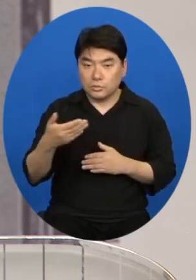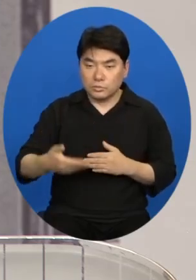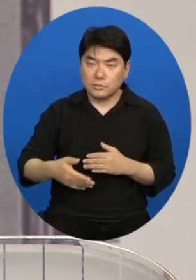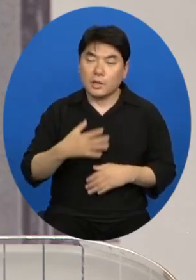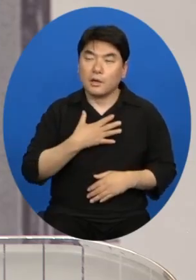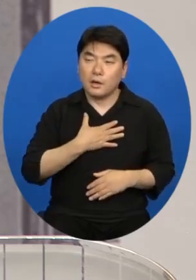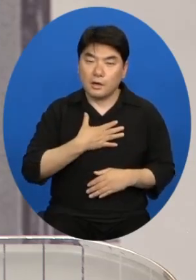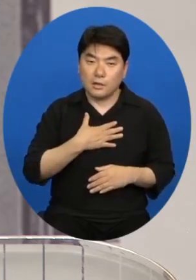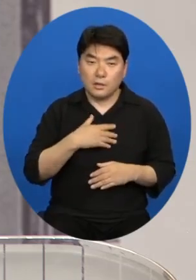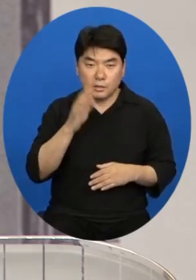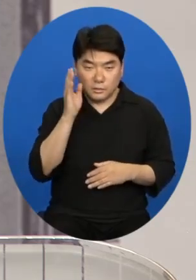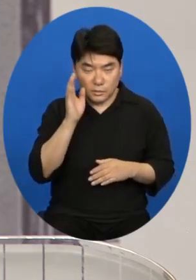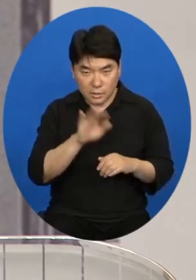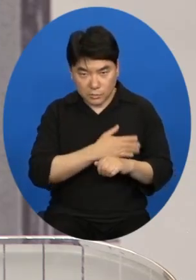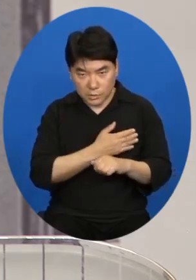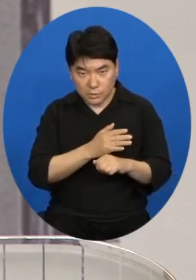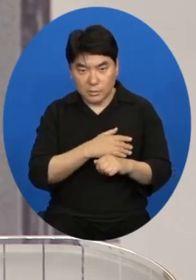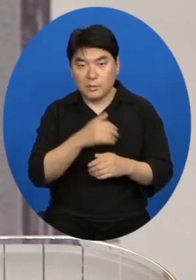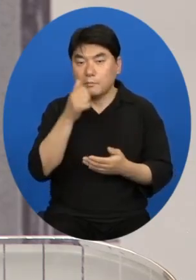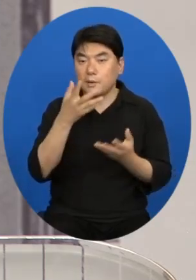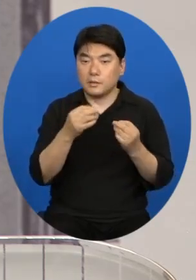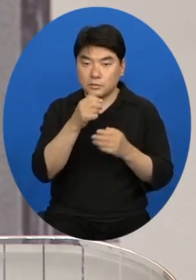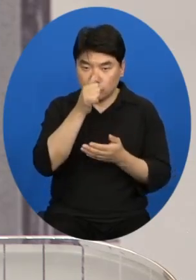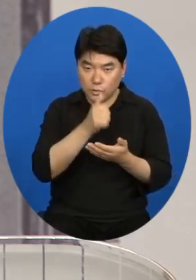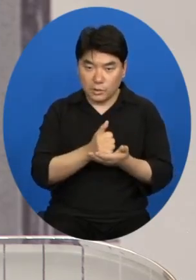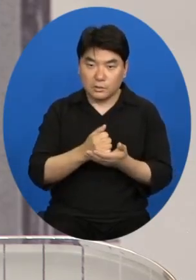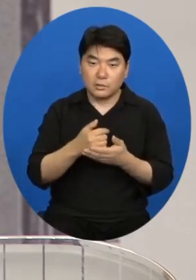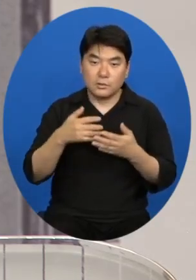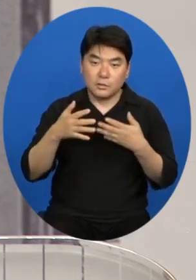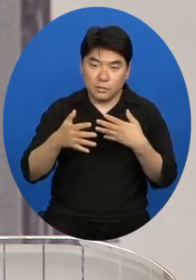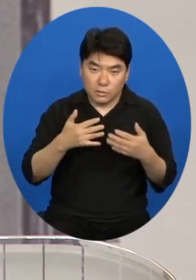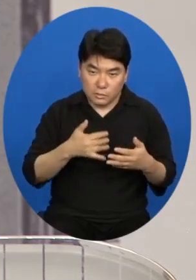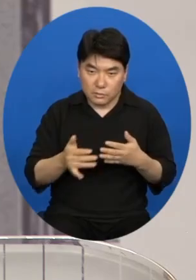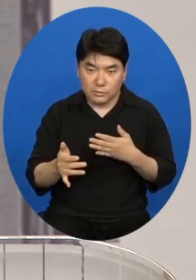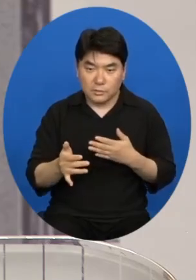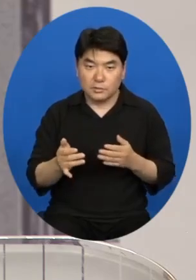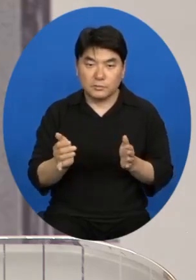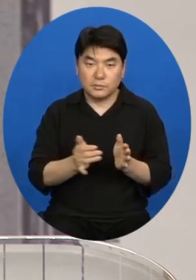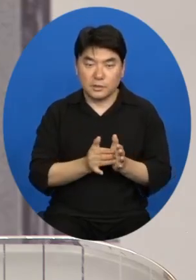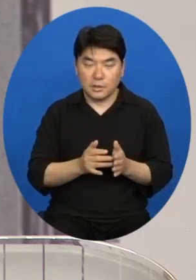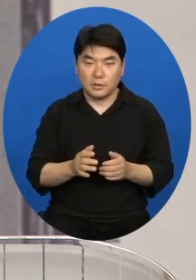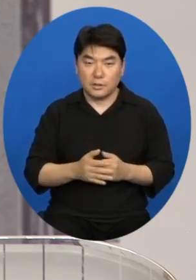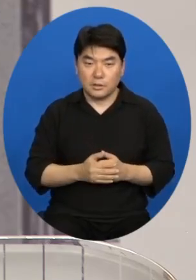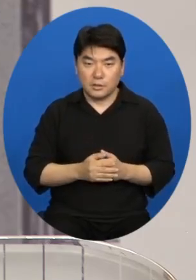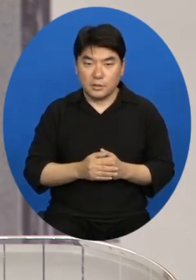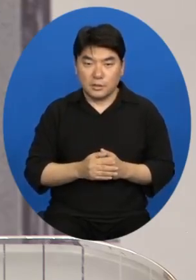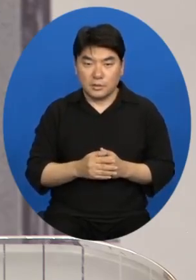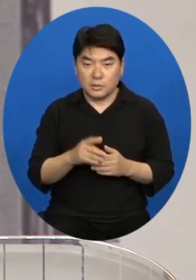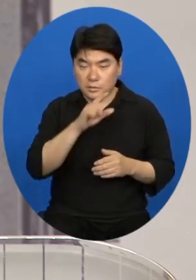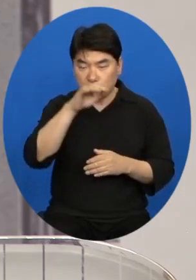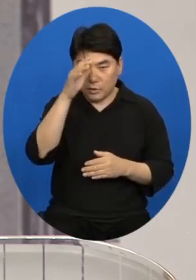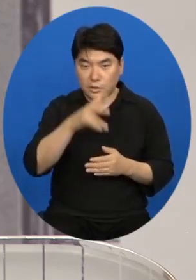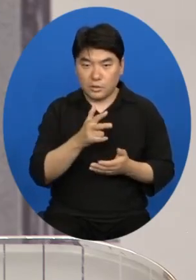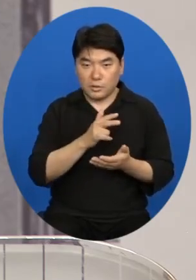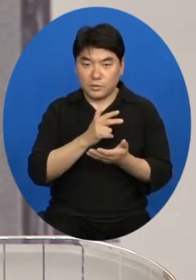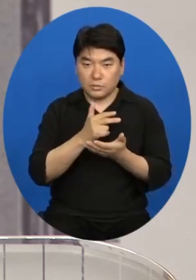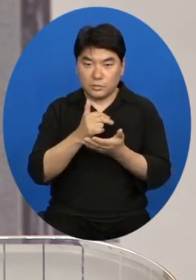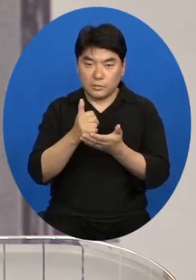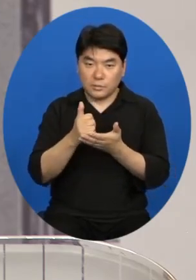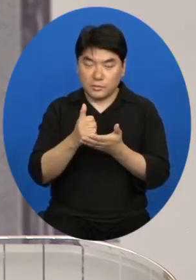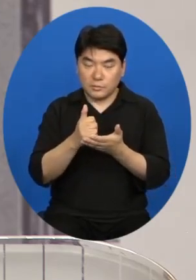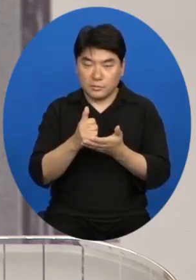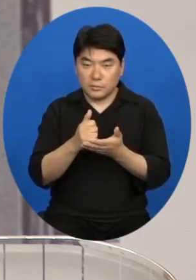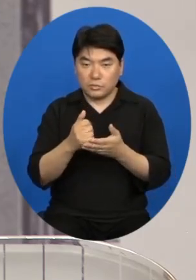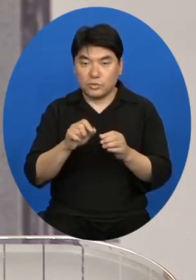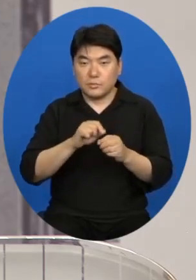살았습니다. 제가 정말 많은 죄악을 짓고 말았습니다. 그렇게 십자가에 매달려 죽으신 주님께 나아가서 기도를